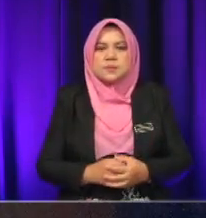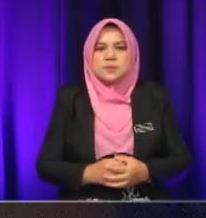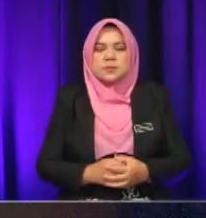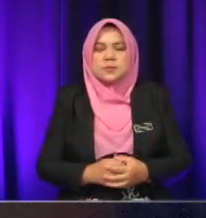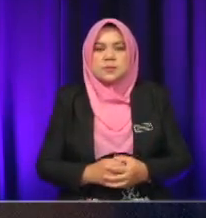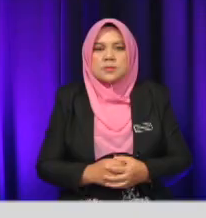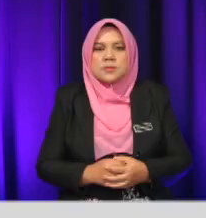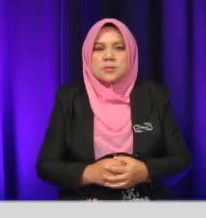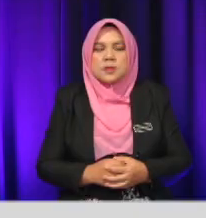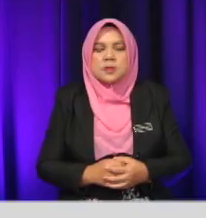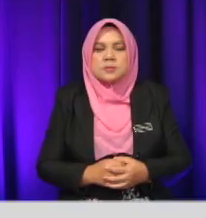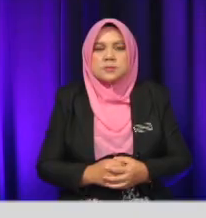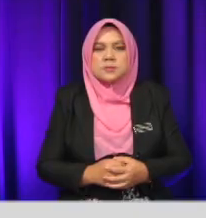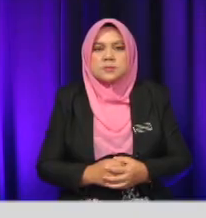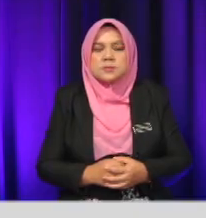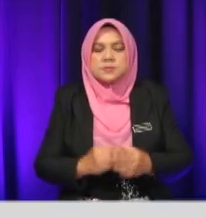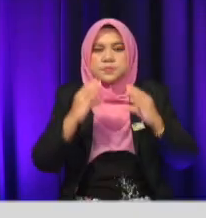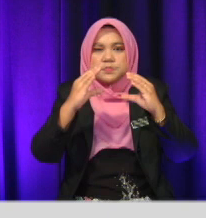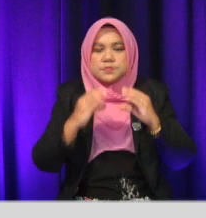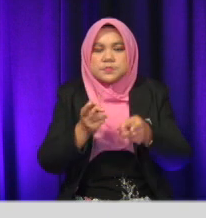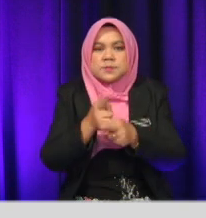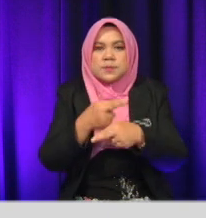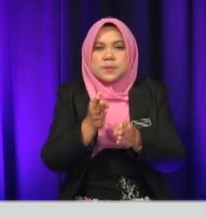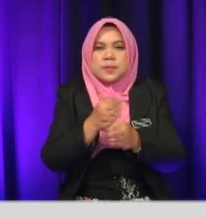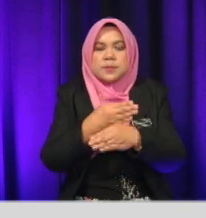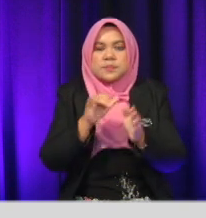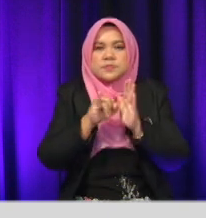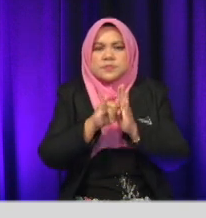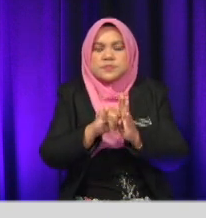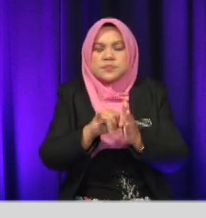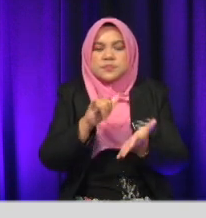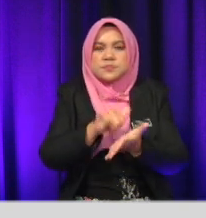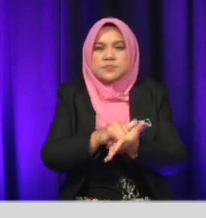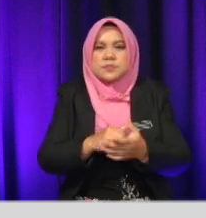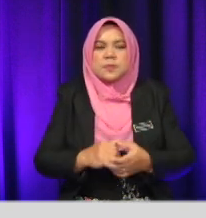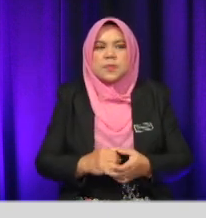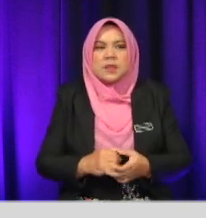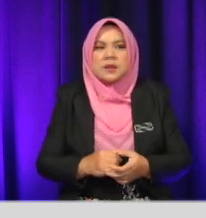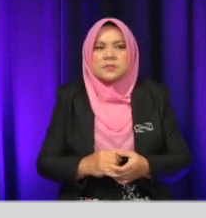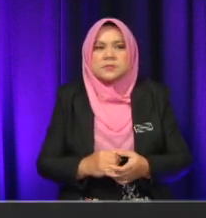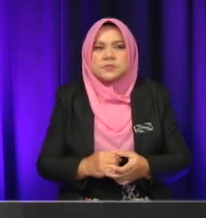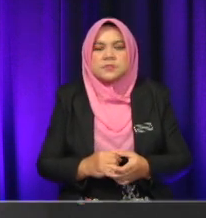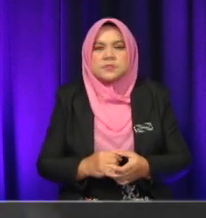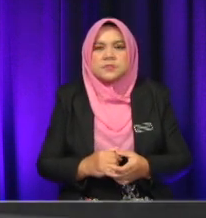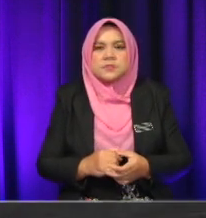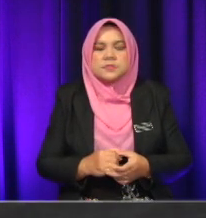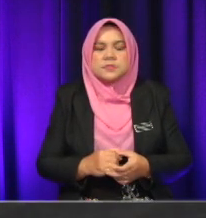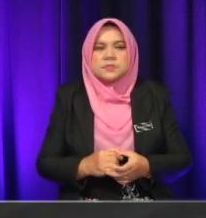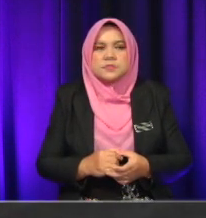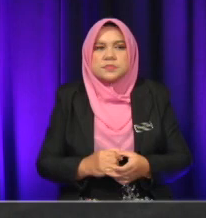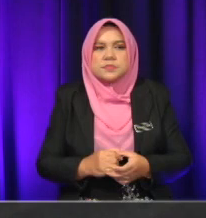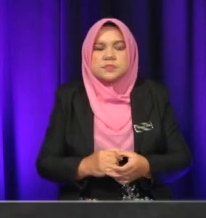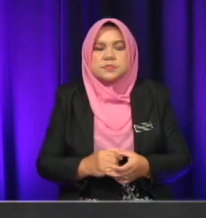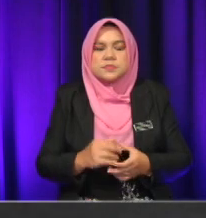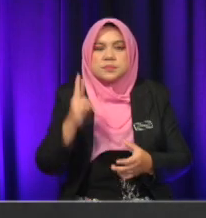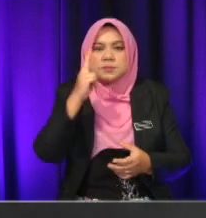kedua, apakah kaedah reka bentuk pengiklanan itu? Okey. Yang ini